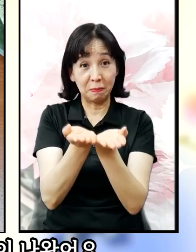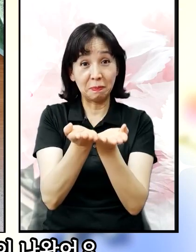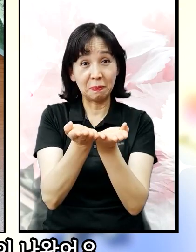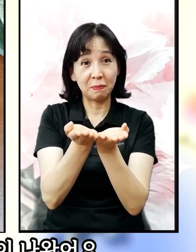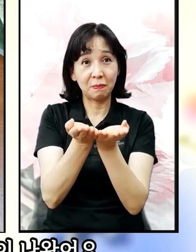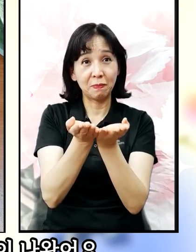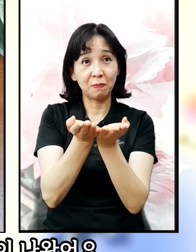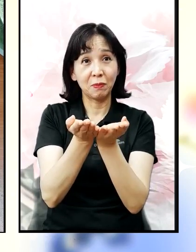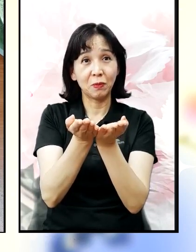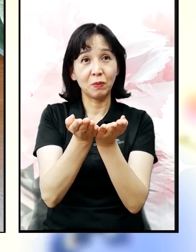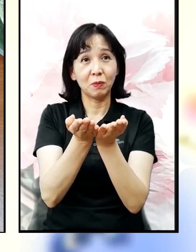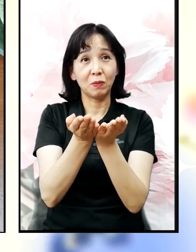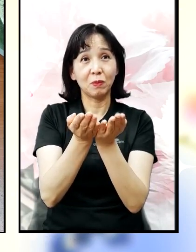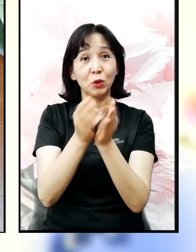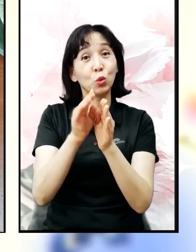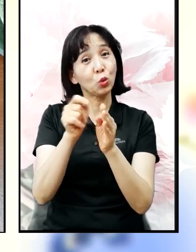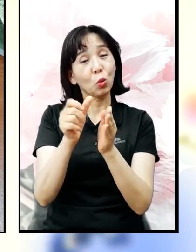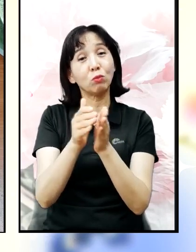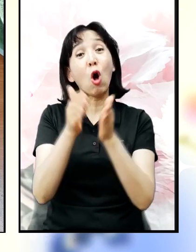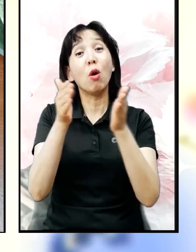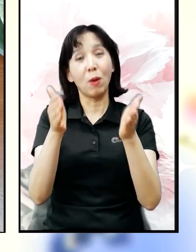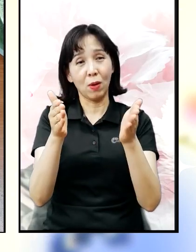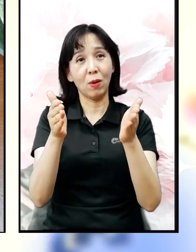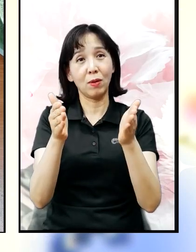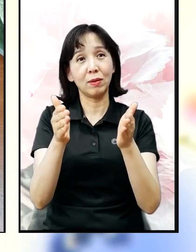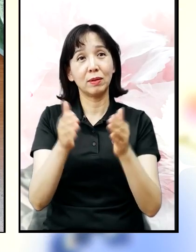리본이 나왔어요. 좀 넓게 나왔죠?